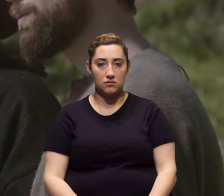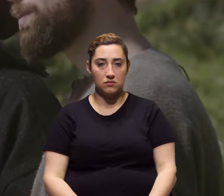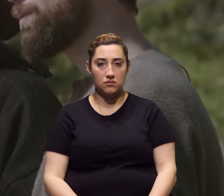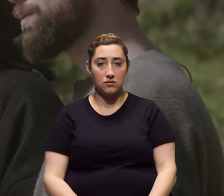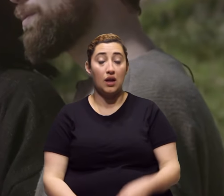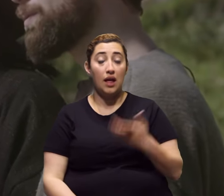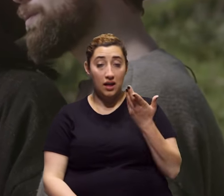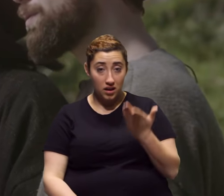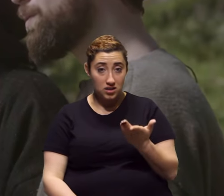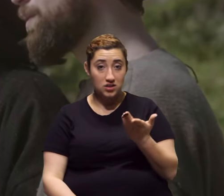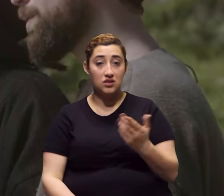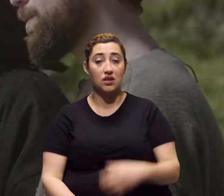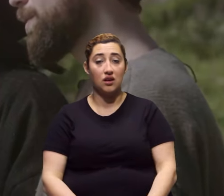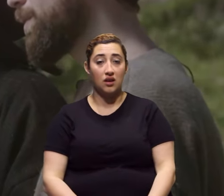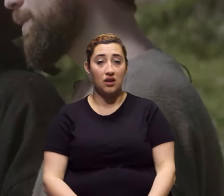İşte...